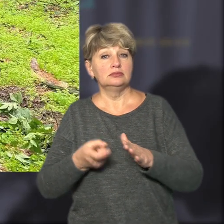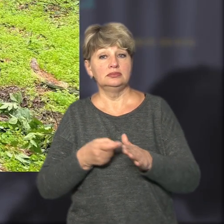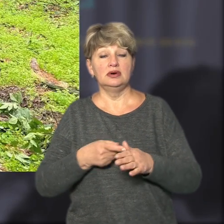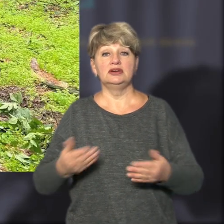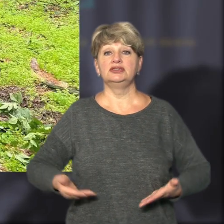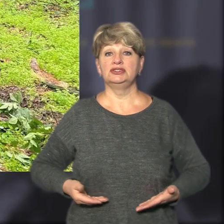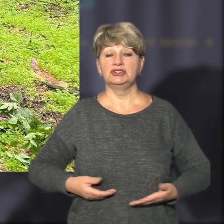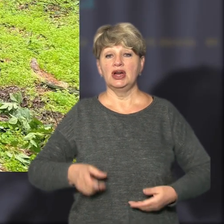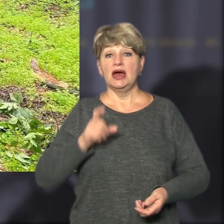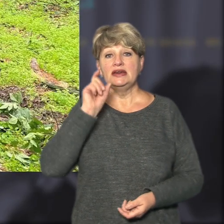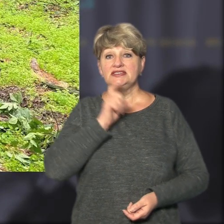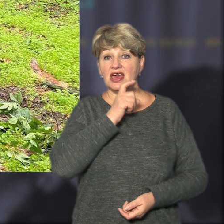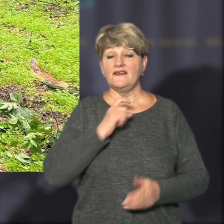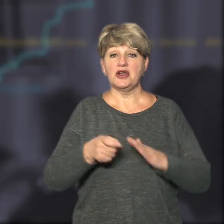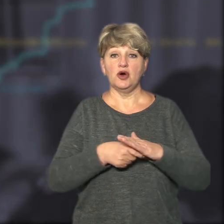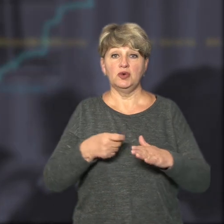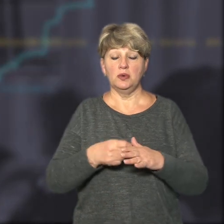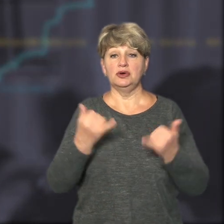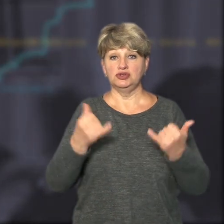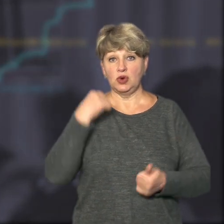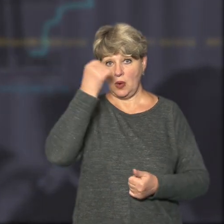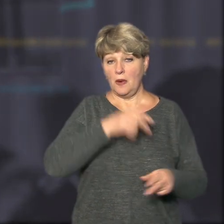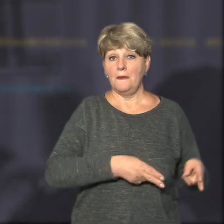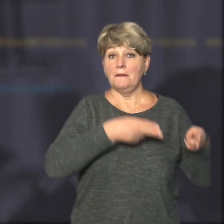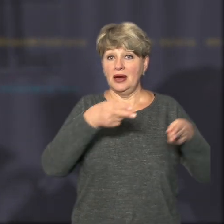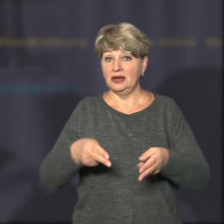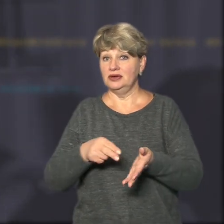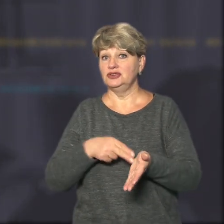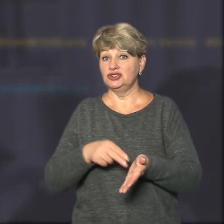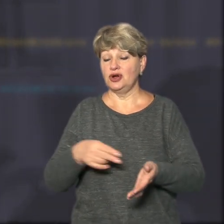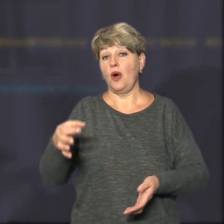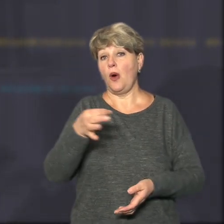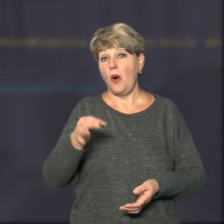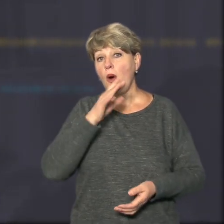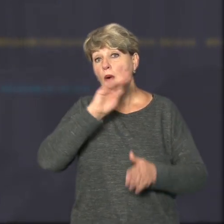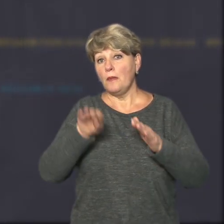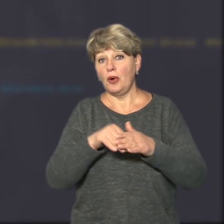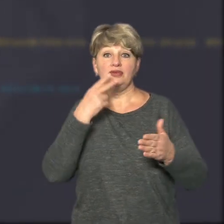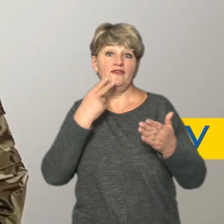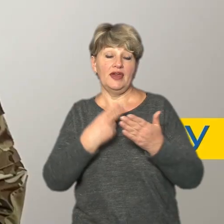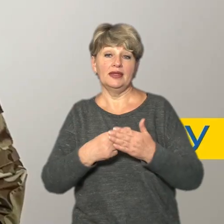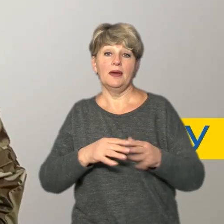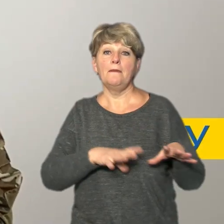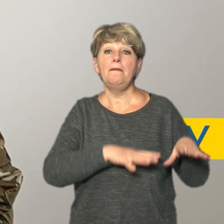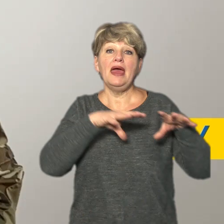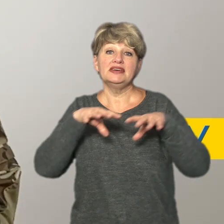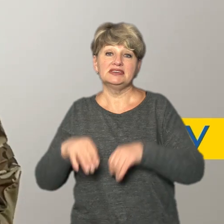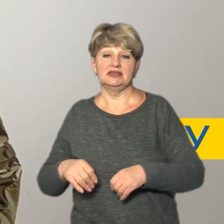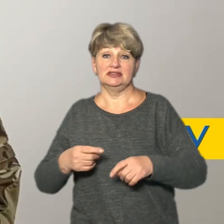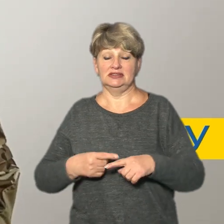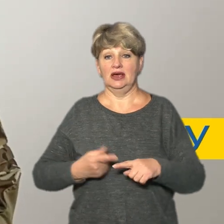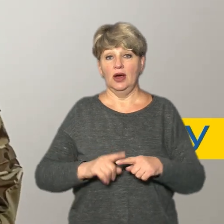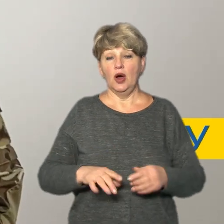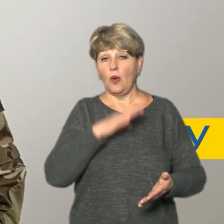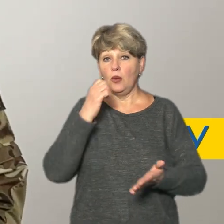северодонецька цьогоріч у липні переїхав до Черкаської області під виглядом переселенця зі сходу встановлено що